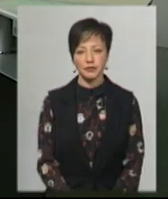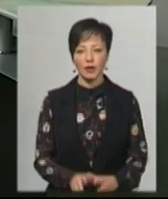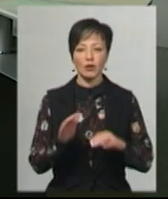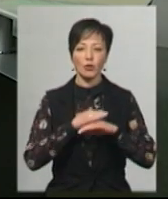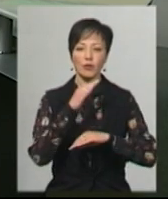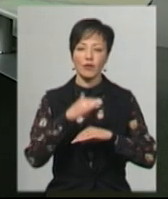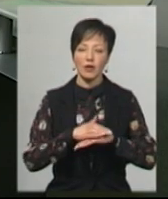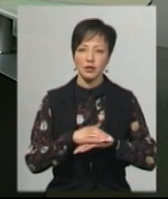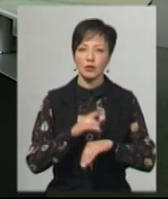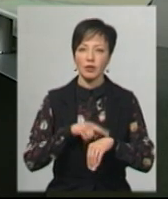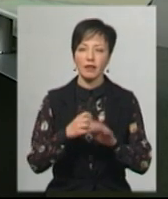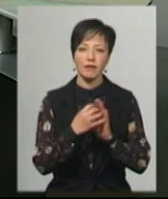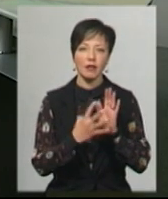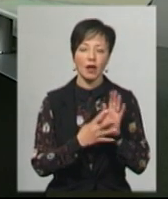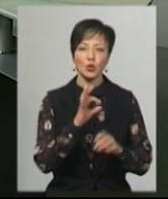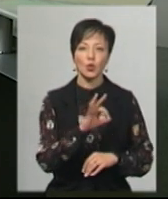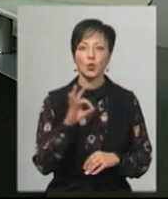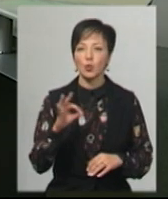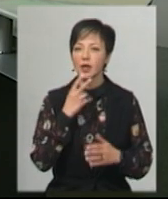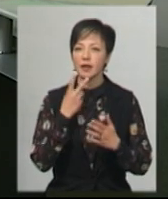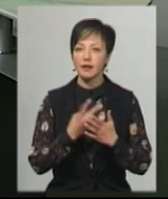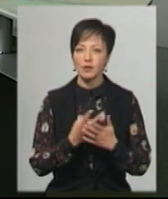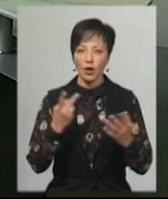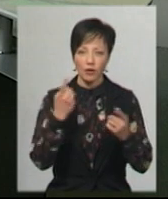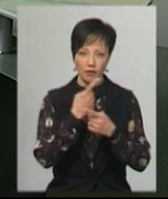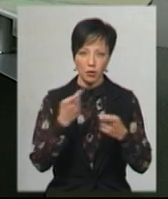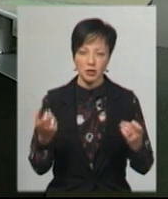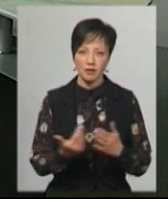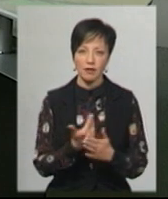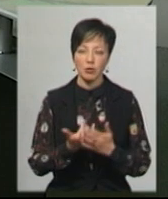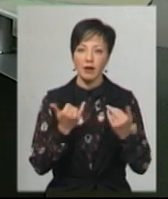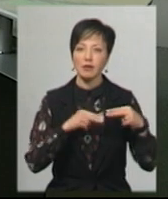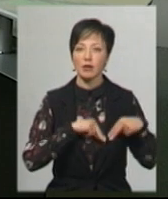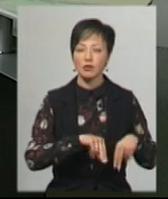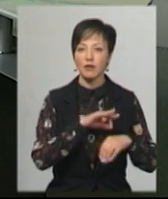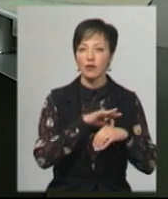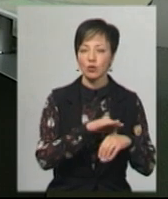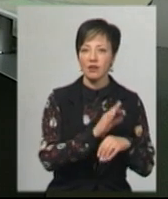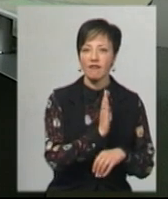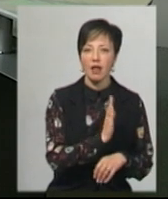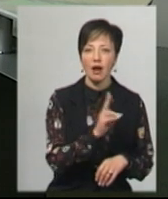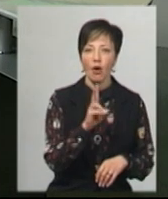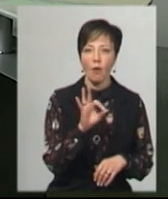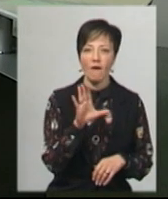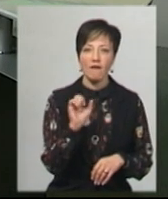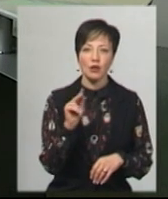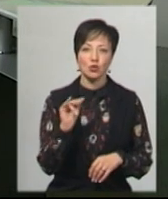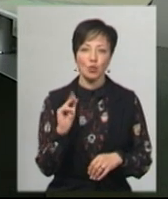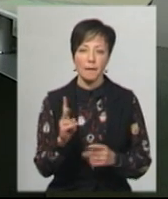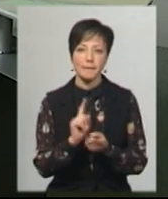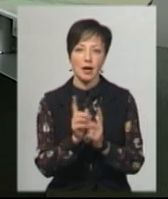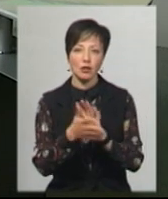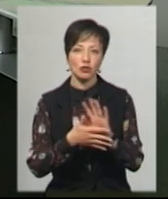Доброго вечора. На годиннику 19:00. Ви дивитесь інформаційний випуск. У студії для вас працює ведуча Валерія Ковальчук. На жестову